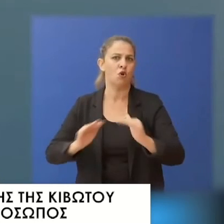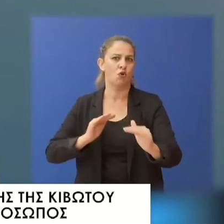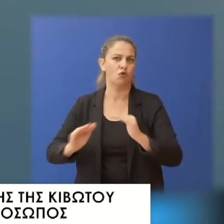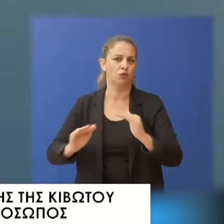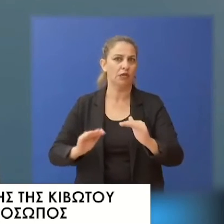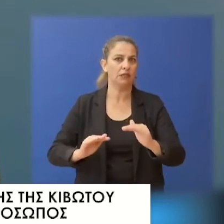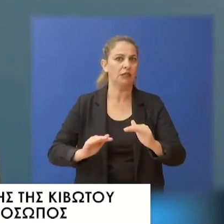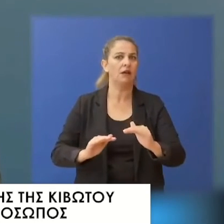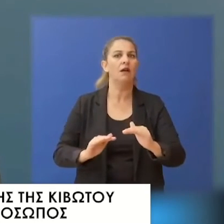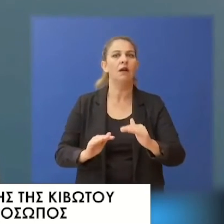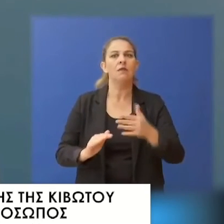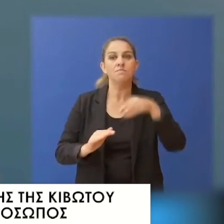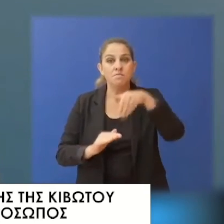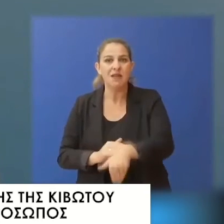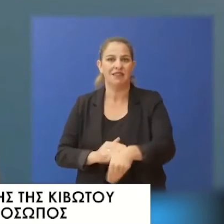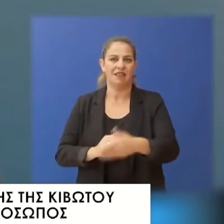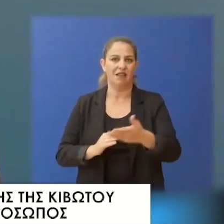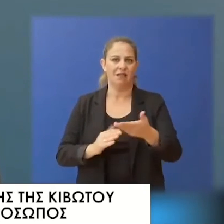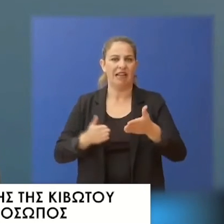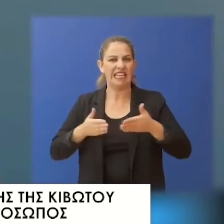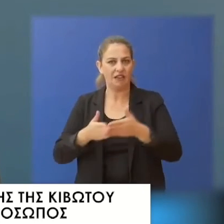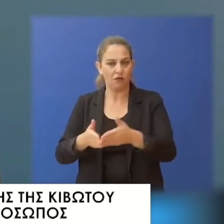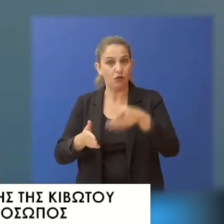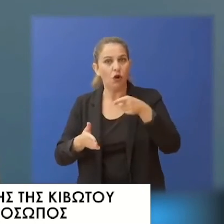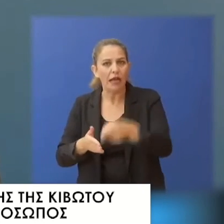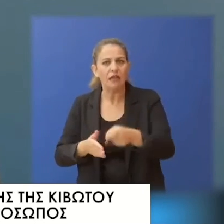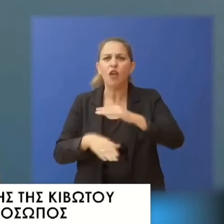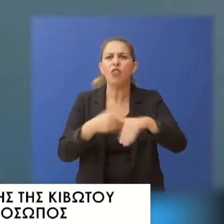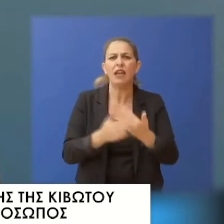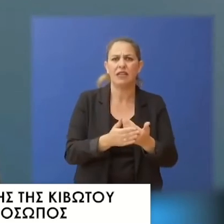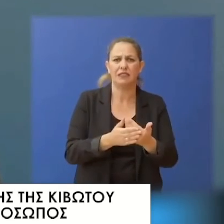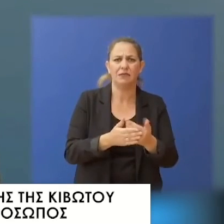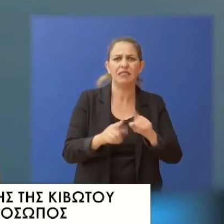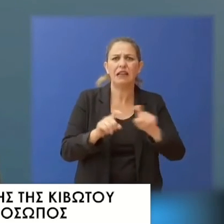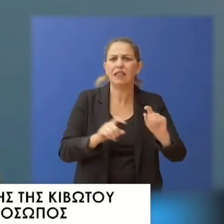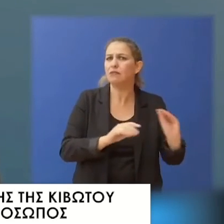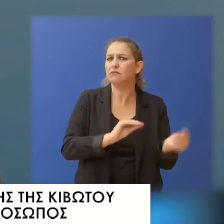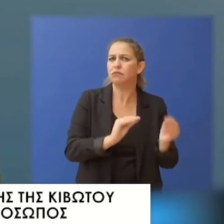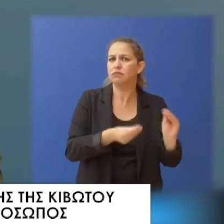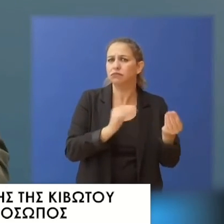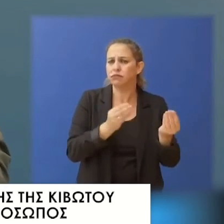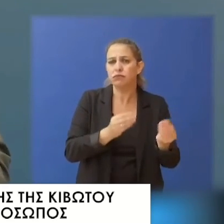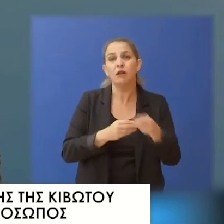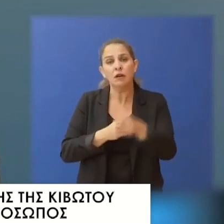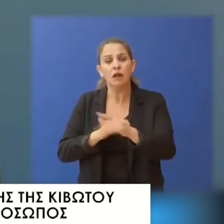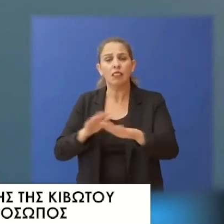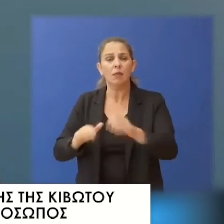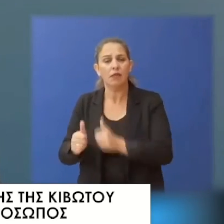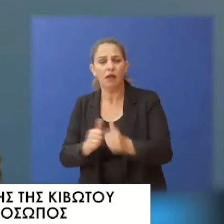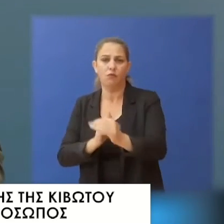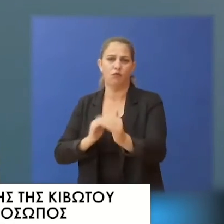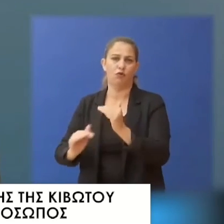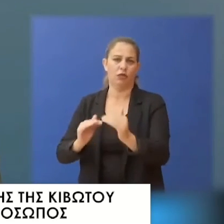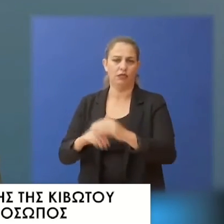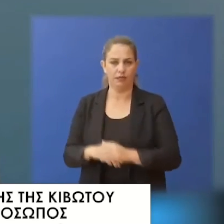δυνατή προστασία εντός της δομής, όποια εξέλιξη και αν έχει υπόθεση αυτή που μας έχει ευαισθητοποιήσει όλους. Μετά από σύσκεψη